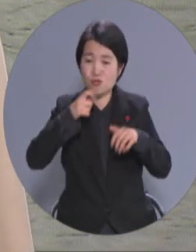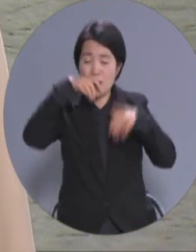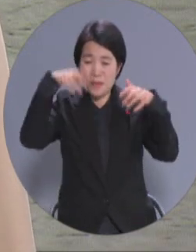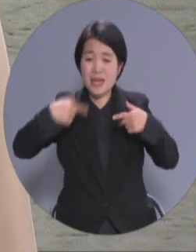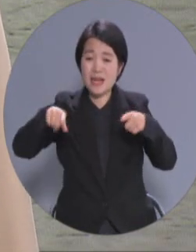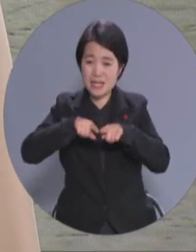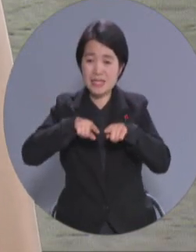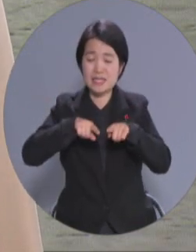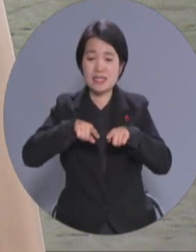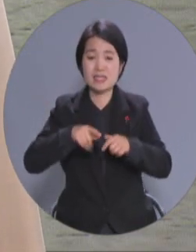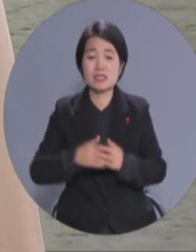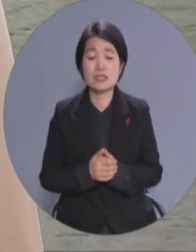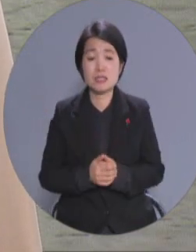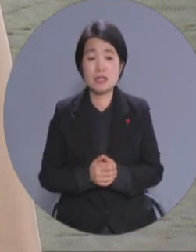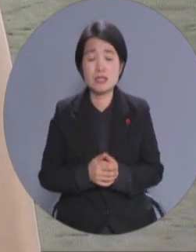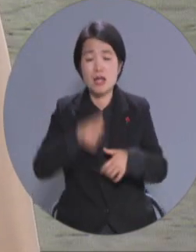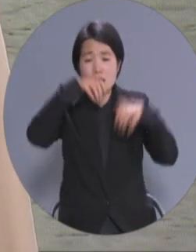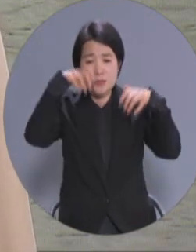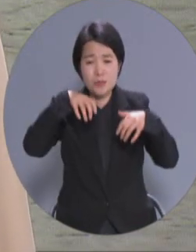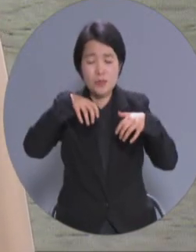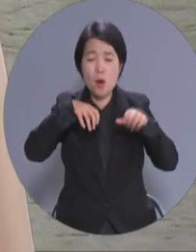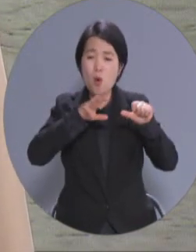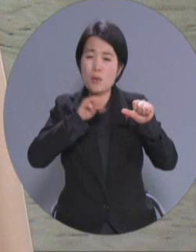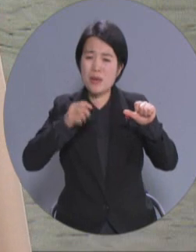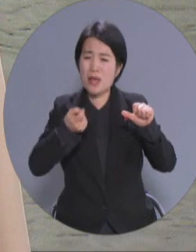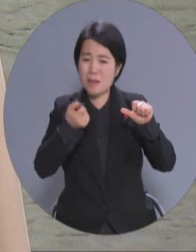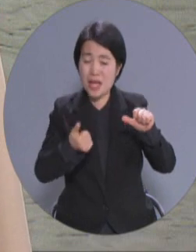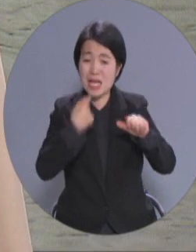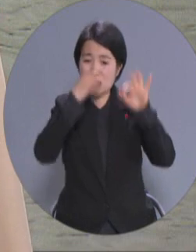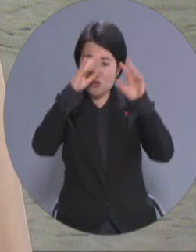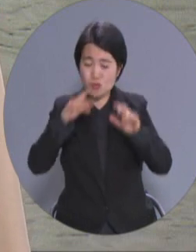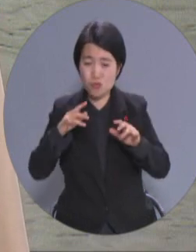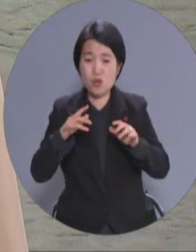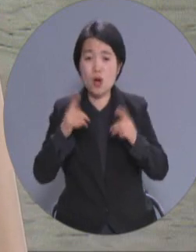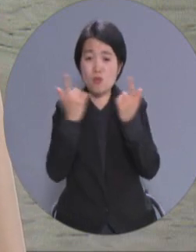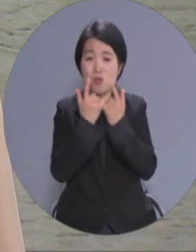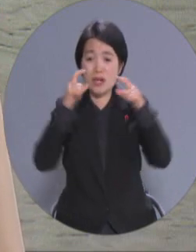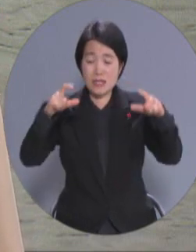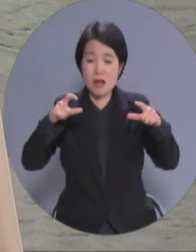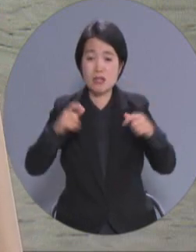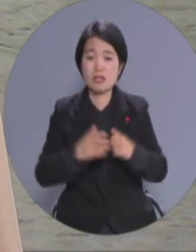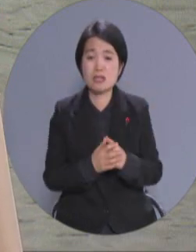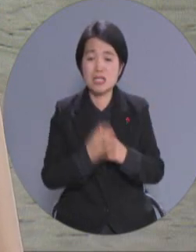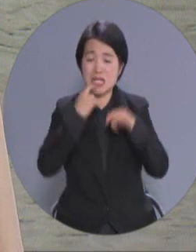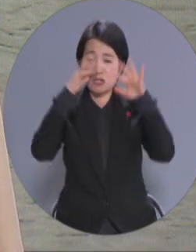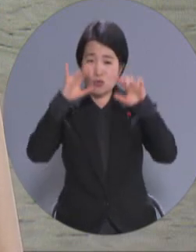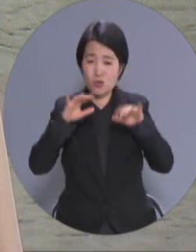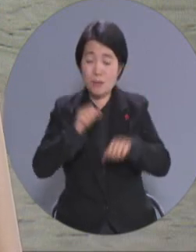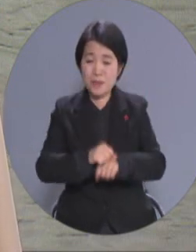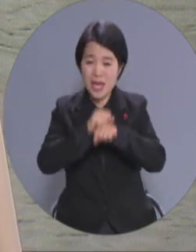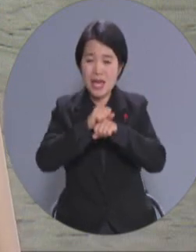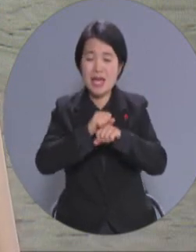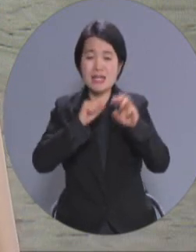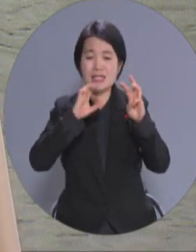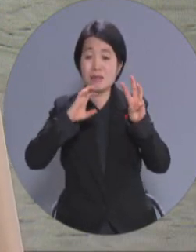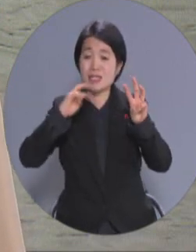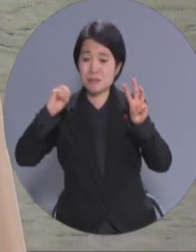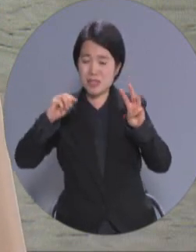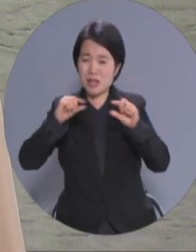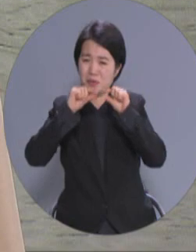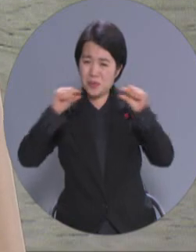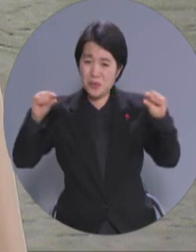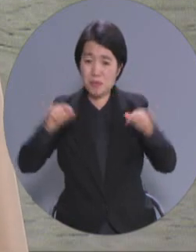곳도 있겠는데요 비양은 5mm 미만 눈은 북동부 지역을 중심으로 최고 3cm 예상됩니다